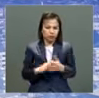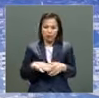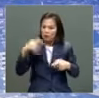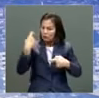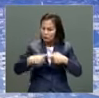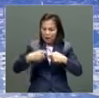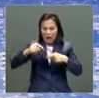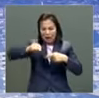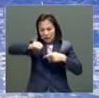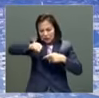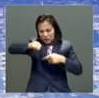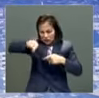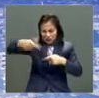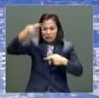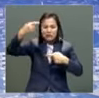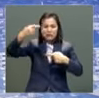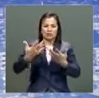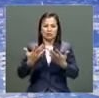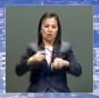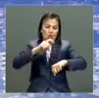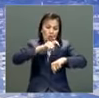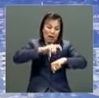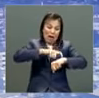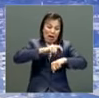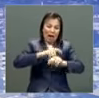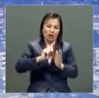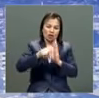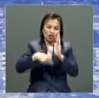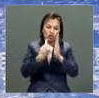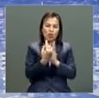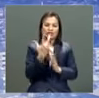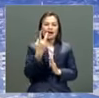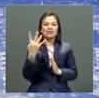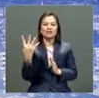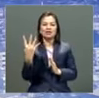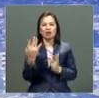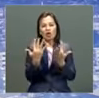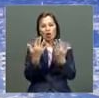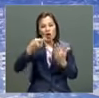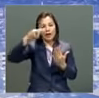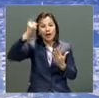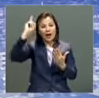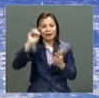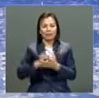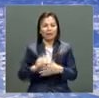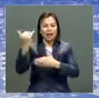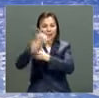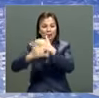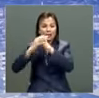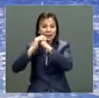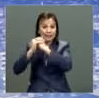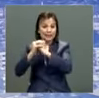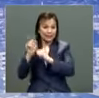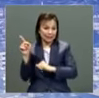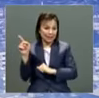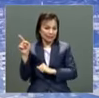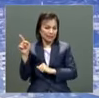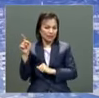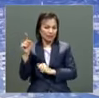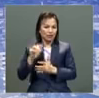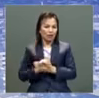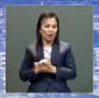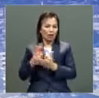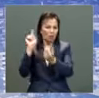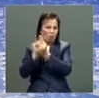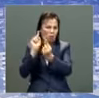ากนะครับแล้วใช้เวลานาน 3-4 ชั่วโมงกว่าจะได้ผลนี้ออกมาทางประเทศจีนเขาเจอเคสม